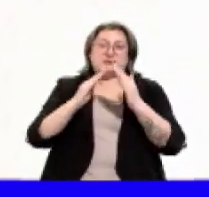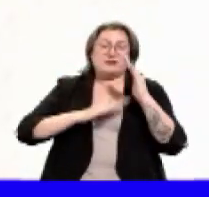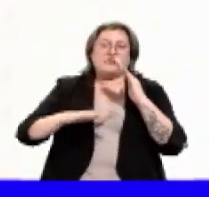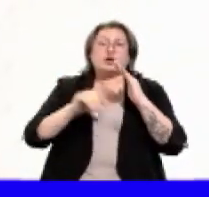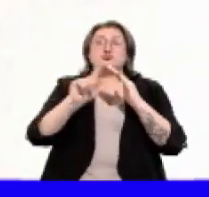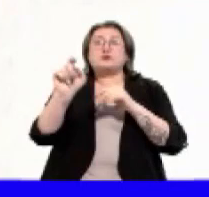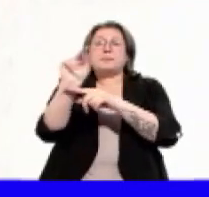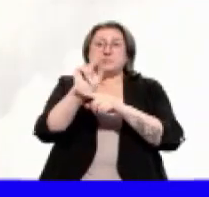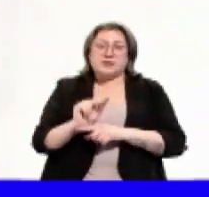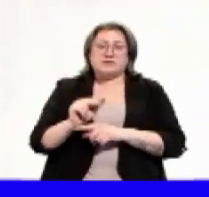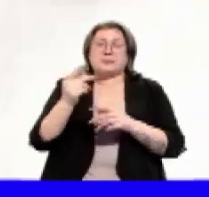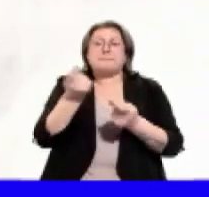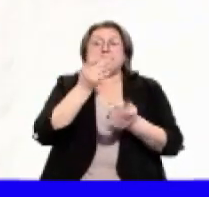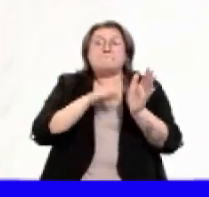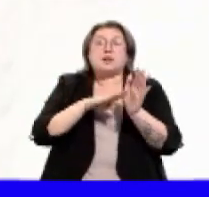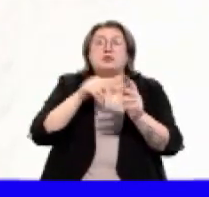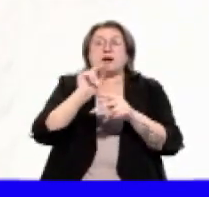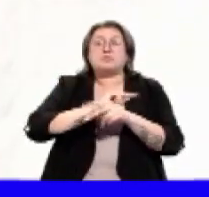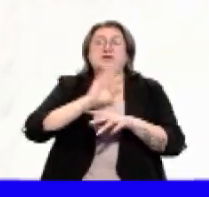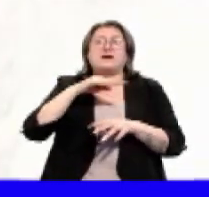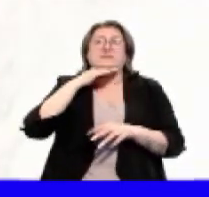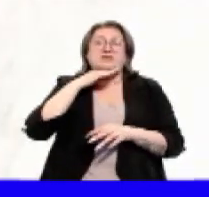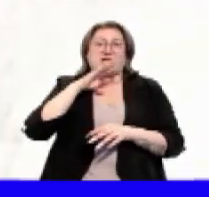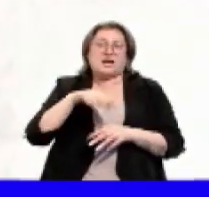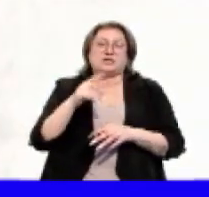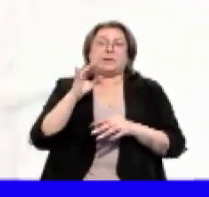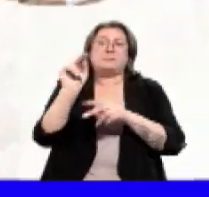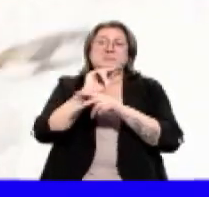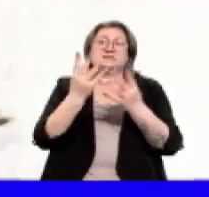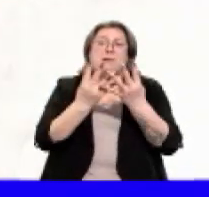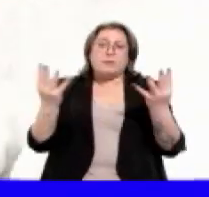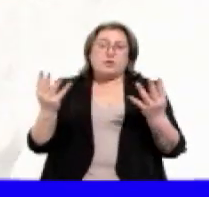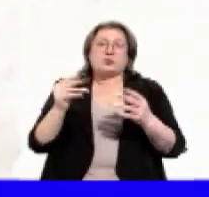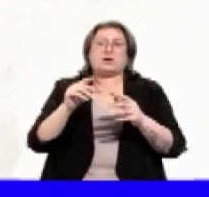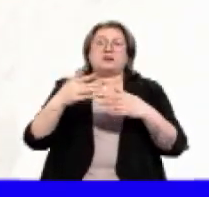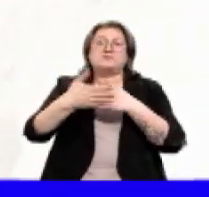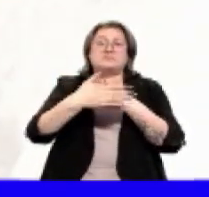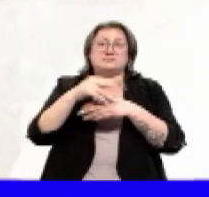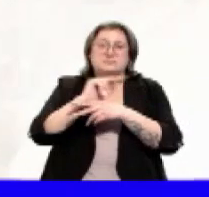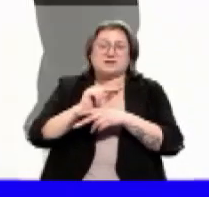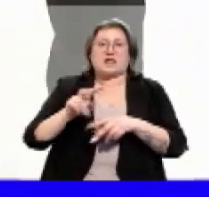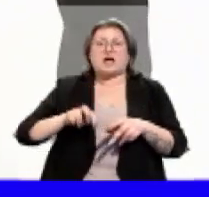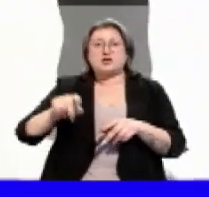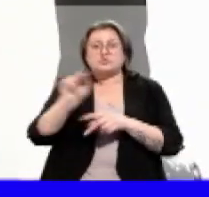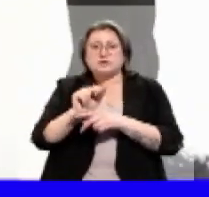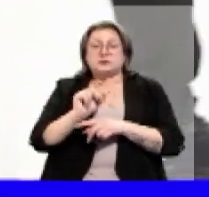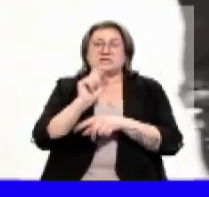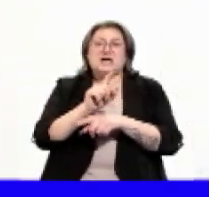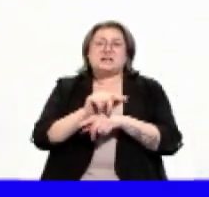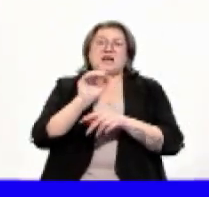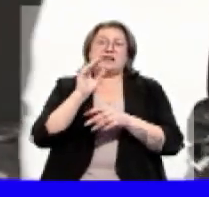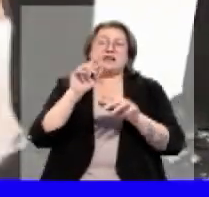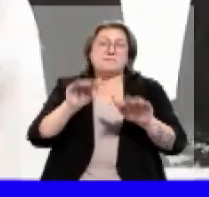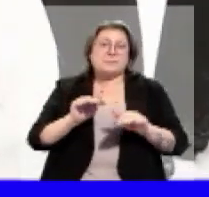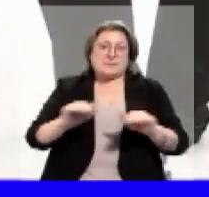и что-либо починить. Мелкой работы, как правило, хватает. Поправить забор, починить калитку или крыльцо. Задания ребята